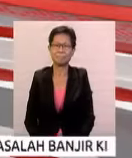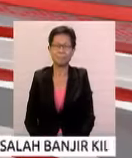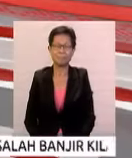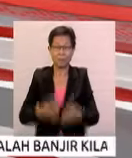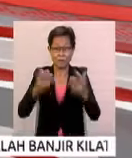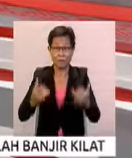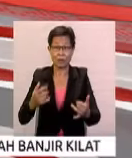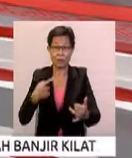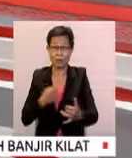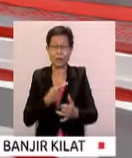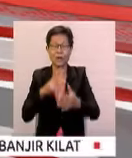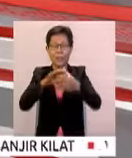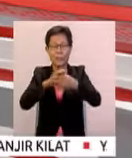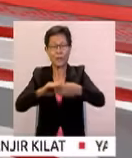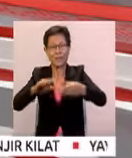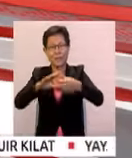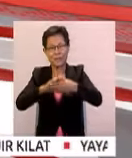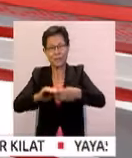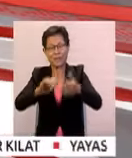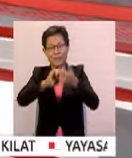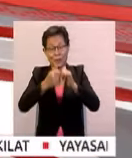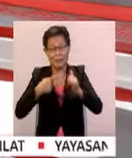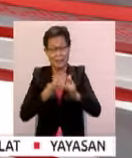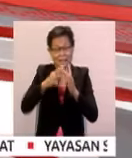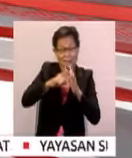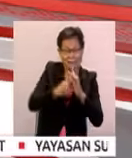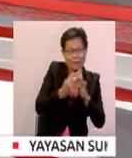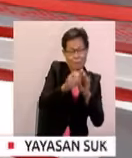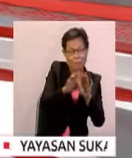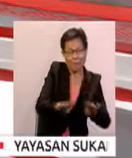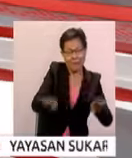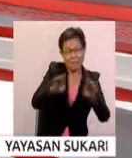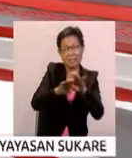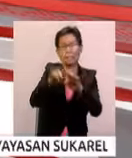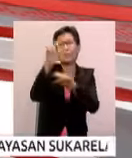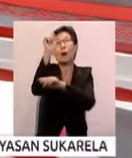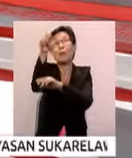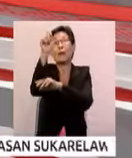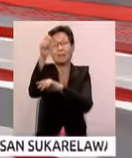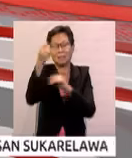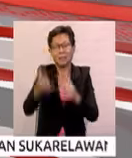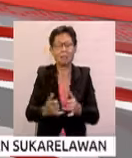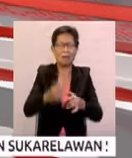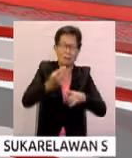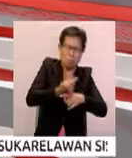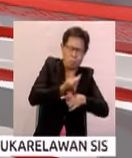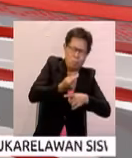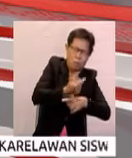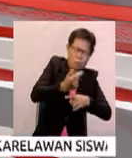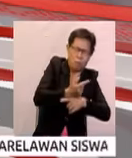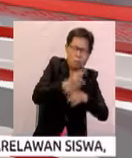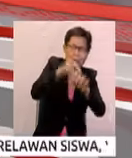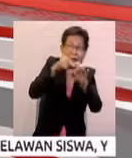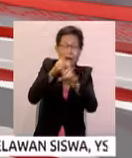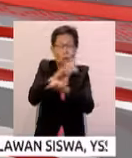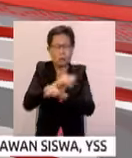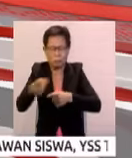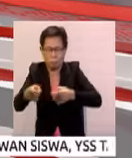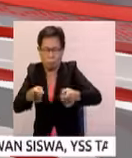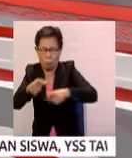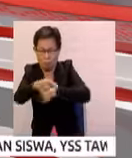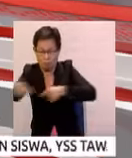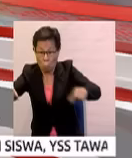Kini kita berada di dalam segmen sukan. Kita mulakan dengan perkembangan sukan badminton. Dengan sesi latihan psikologi dan kawalan